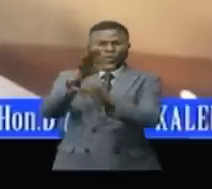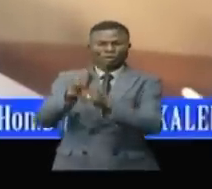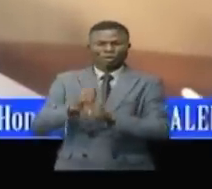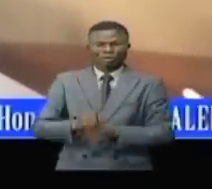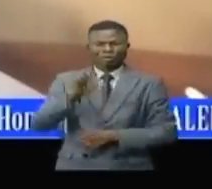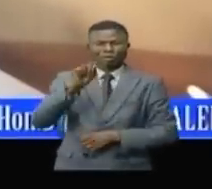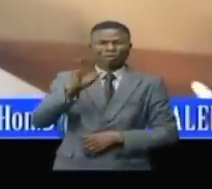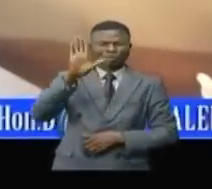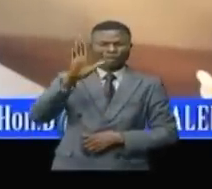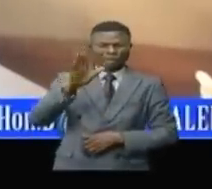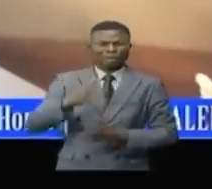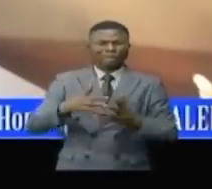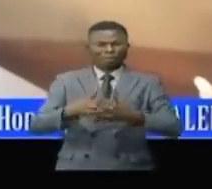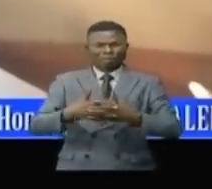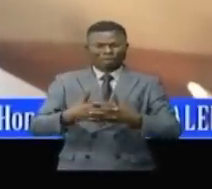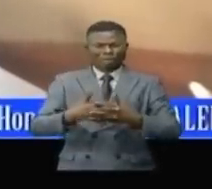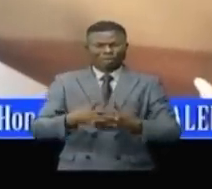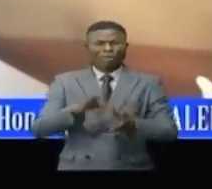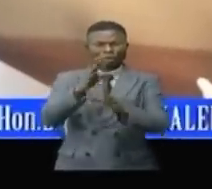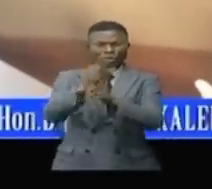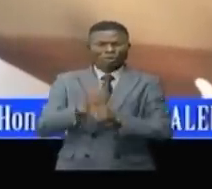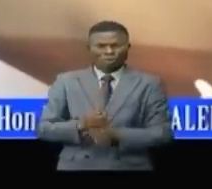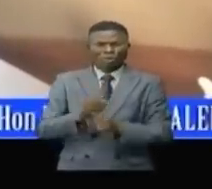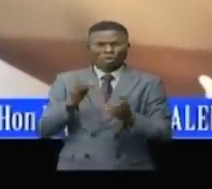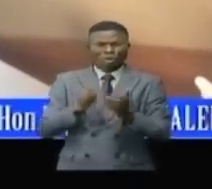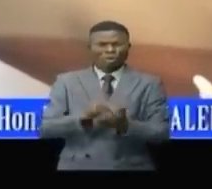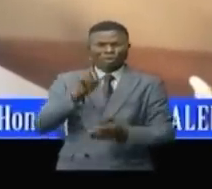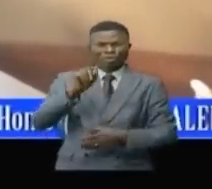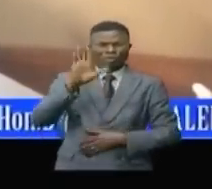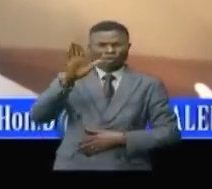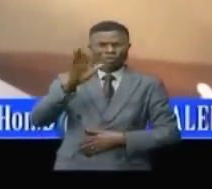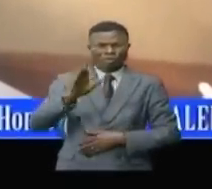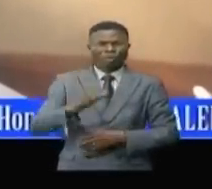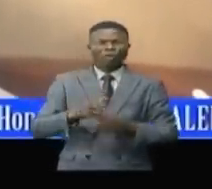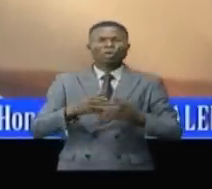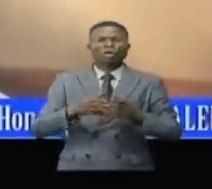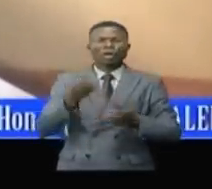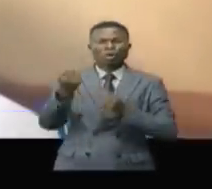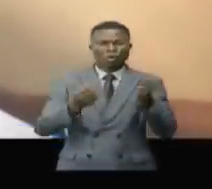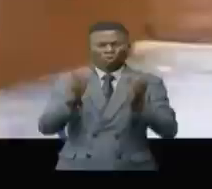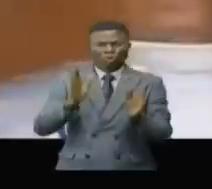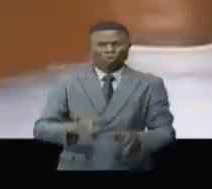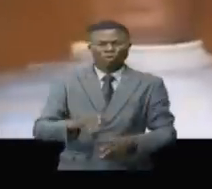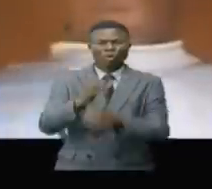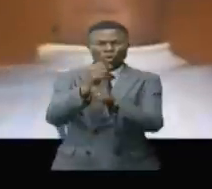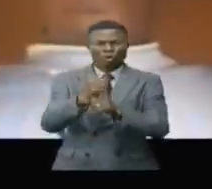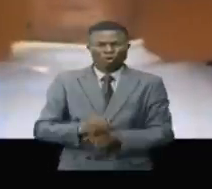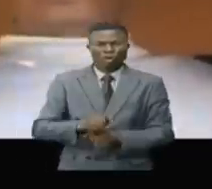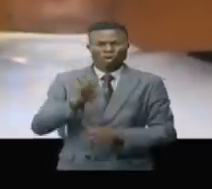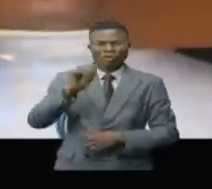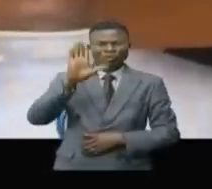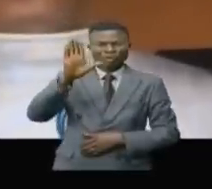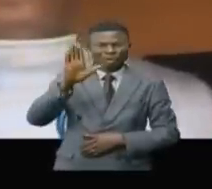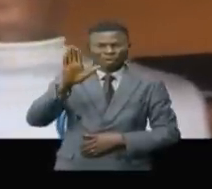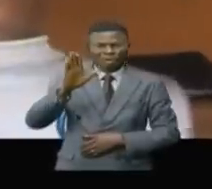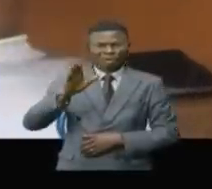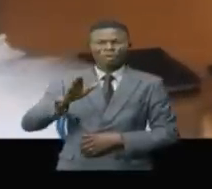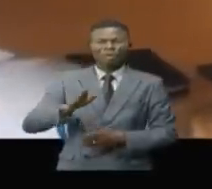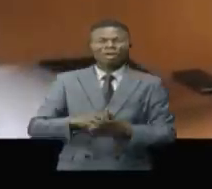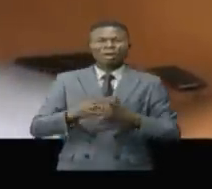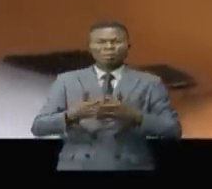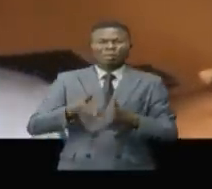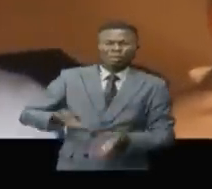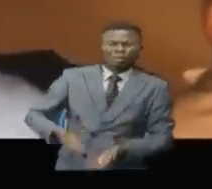25 tracteurs, nous avons l'acquisition de 25 charrues, nous avons l'acquisition de 25 herses, l'acquisition